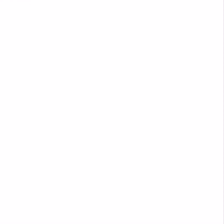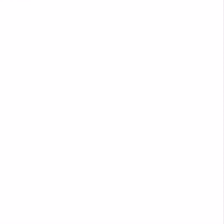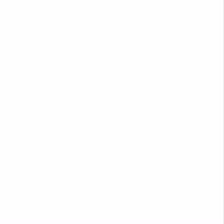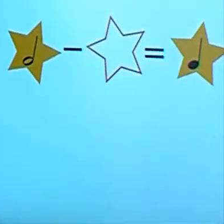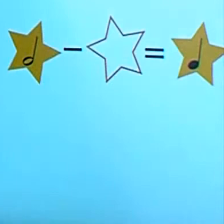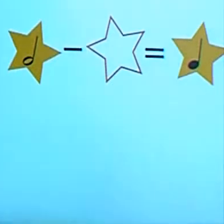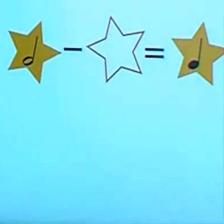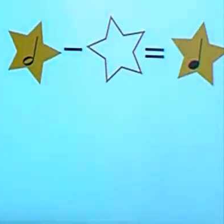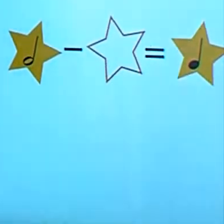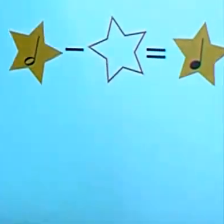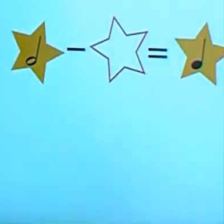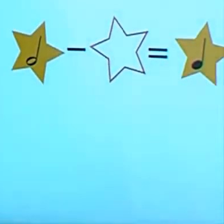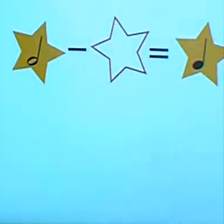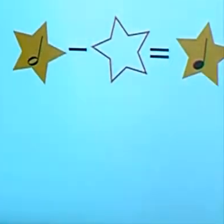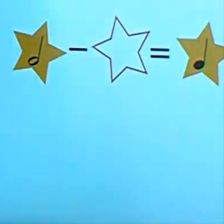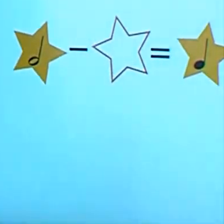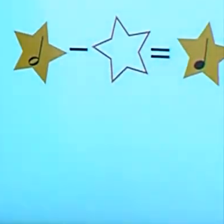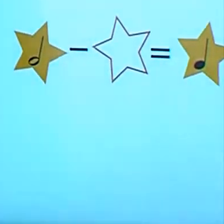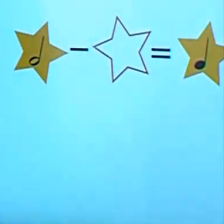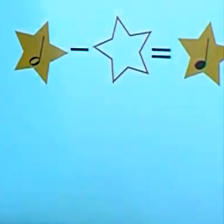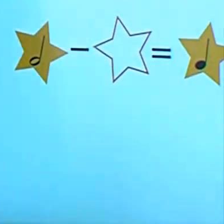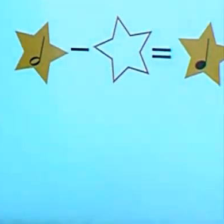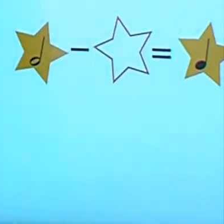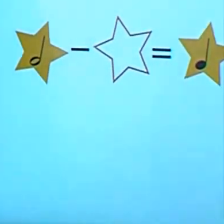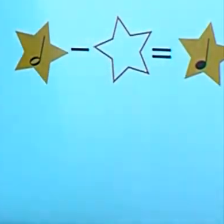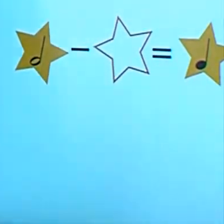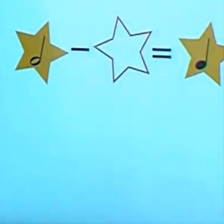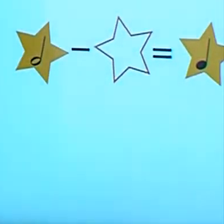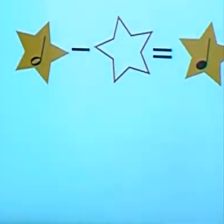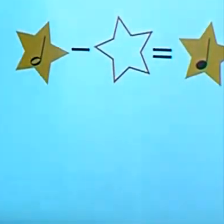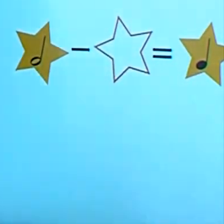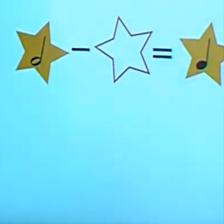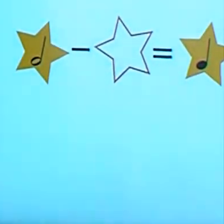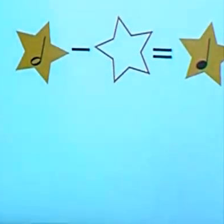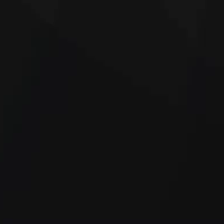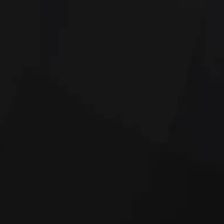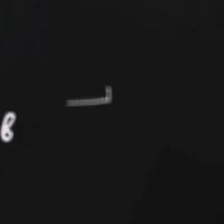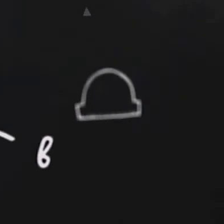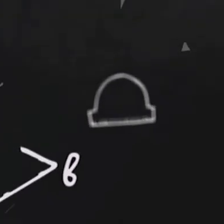хүүхдүүдээ. Өнөөдрийн хичээлд идэвхтэй оролцсон нийт сурагчдаа баярлалаа.